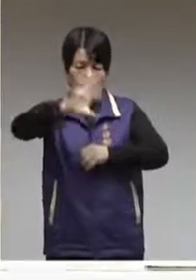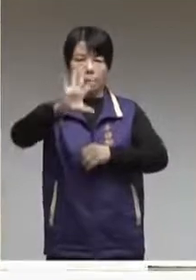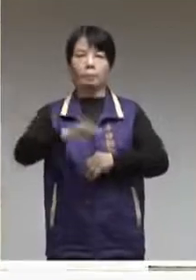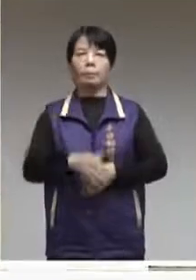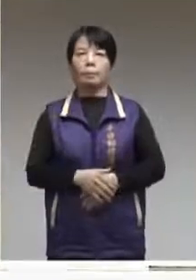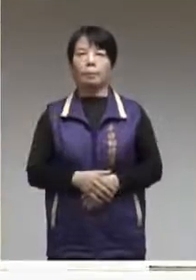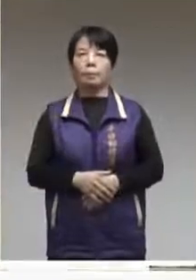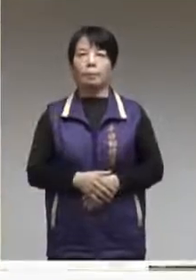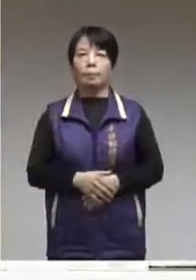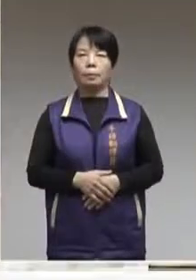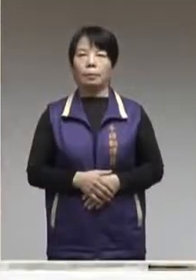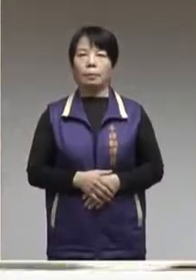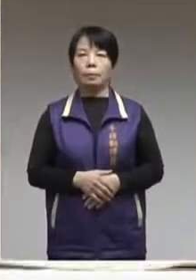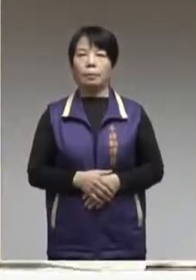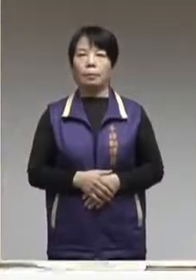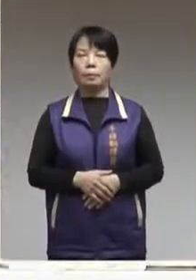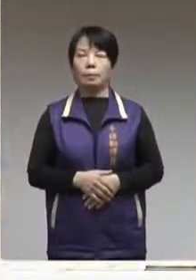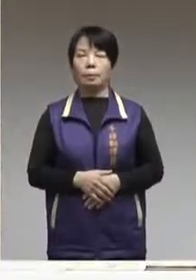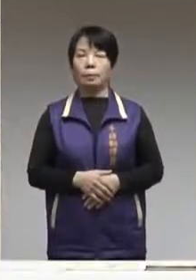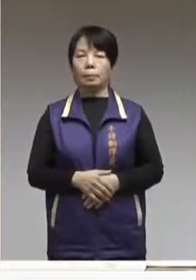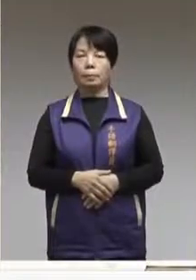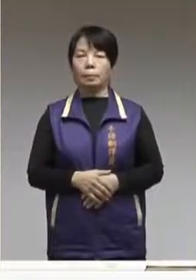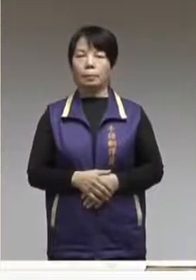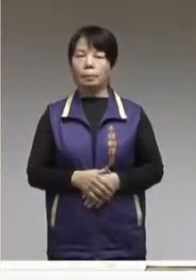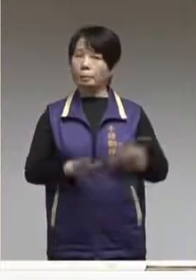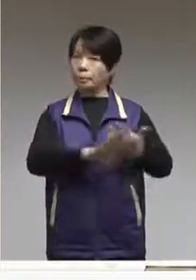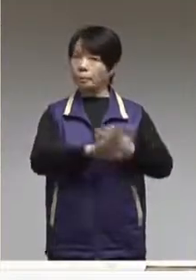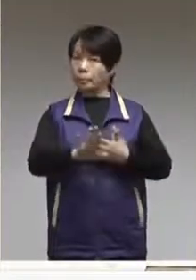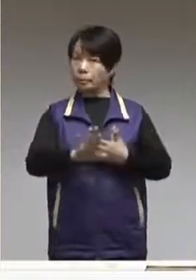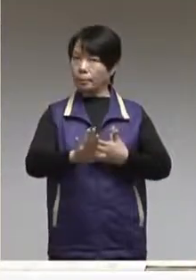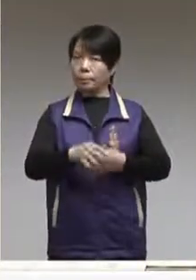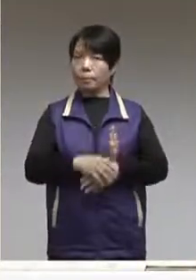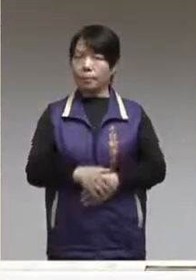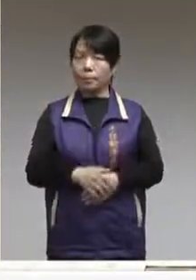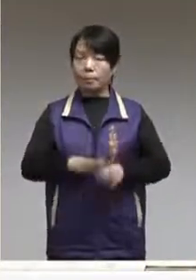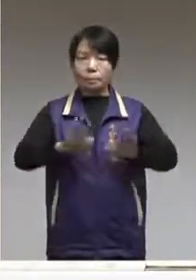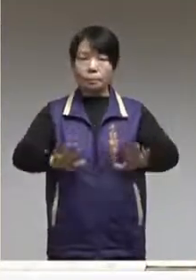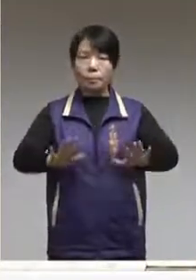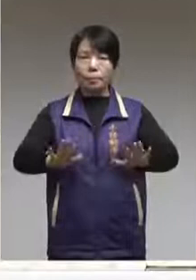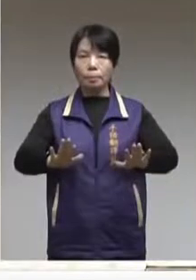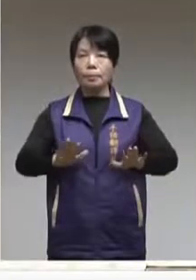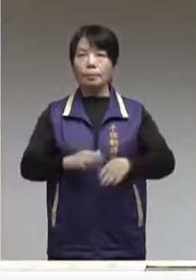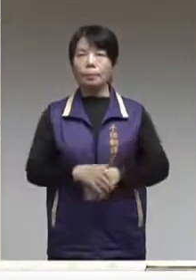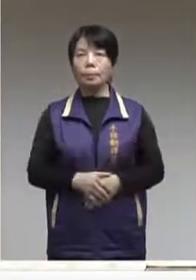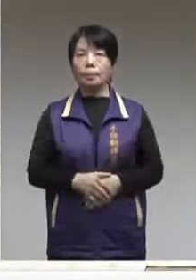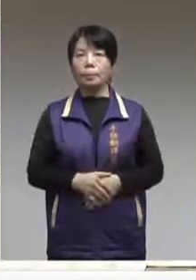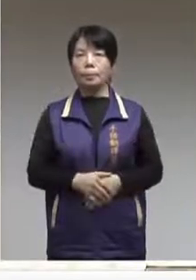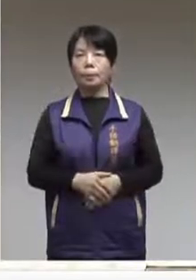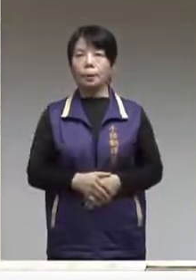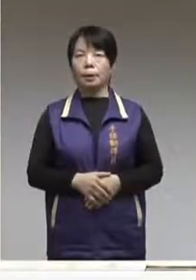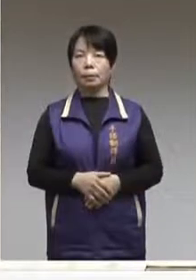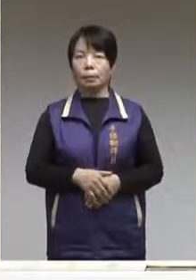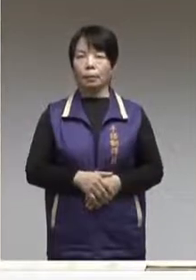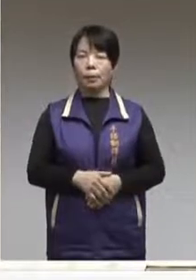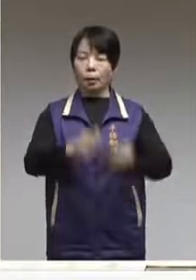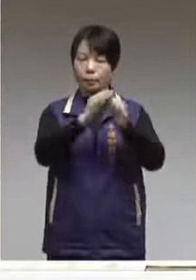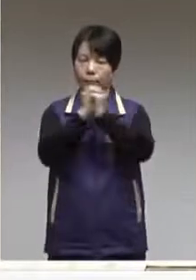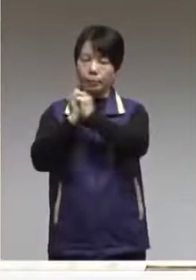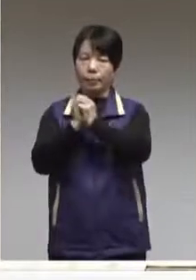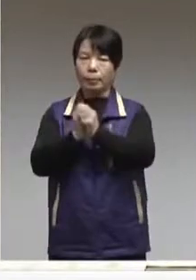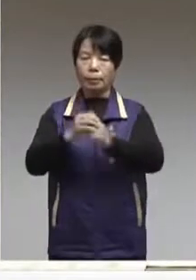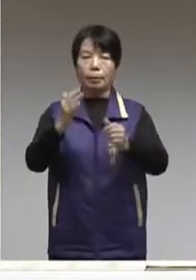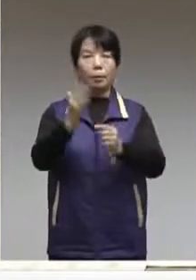这几类人。另外，我们今天在这里真的是要拜托我们旗津